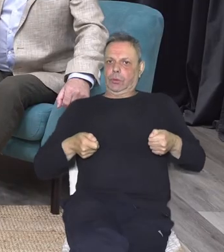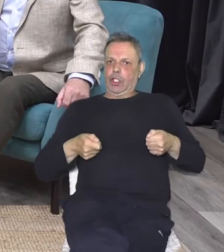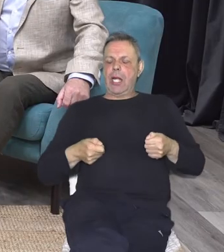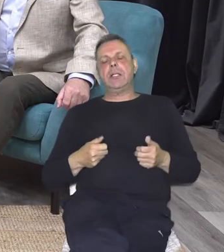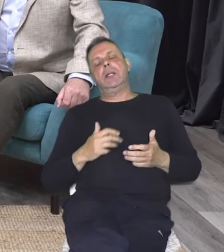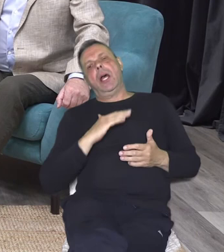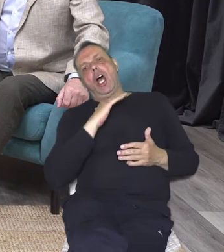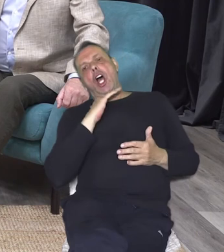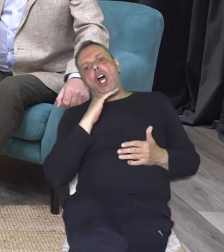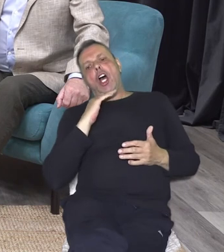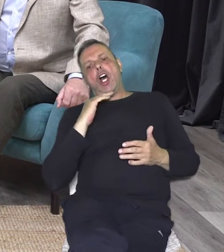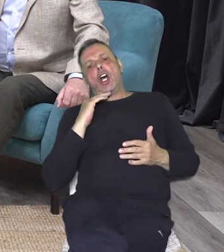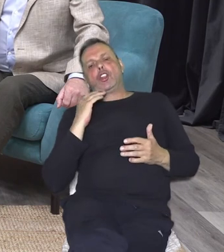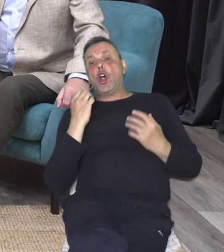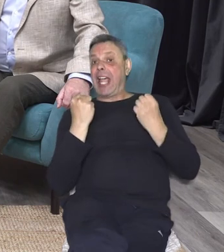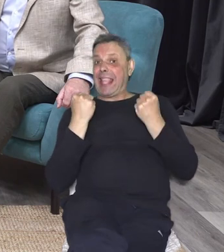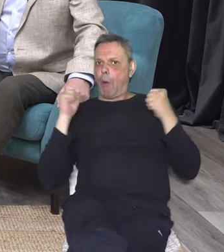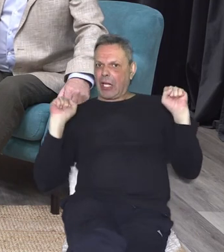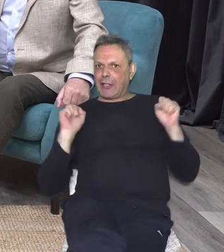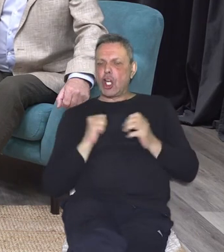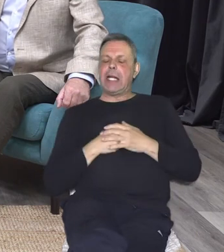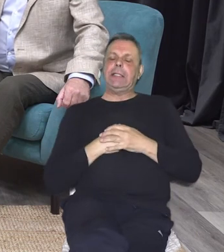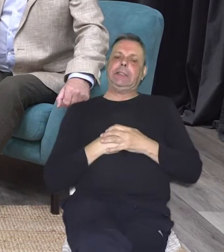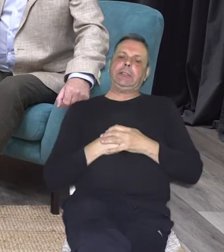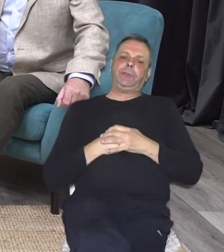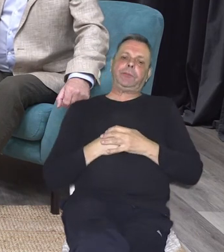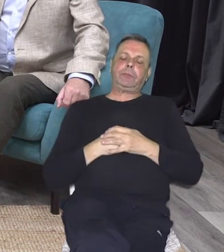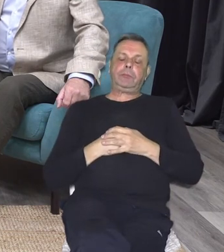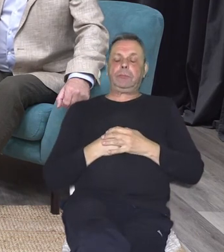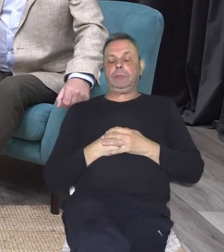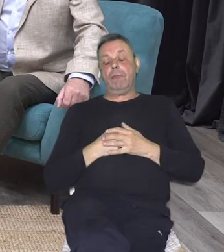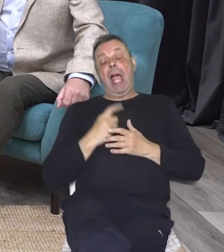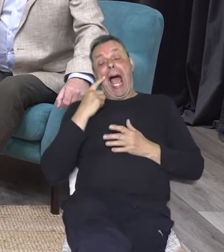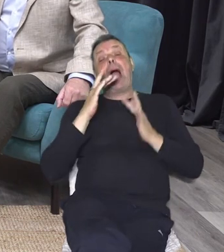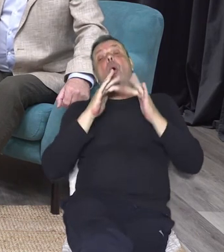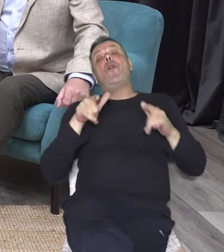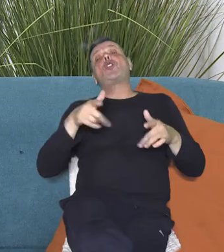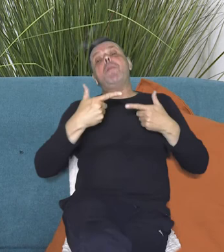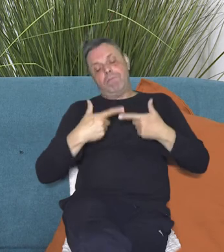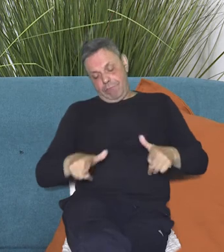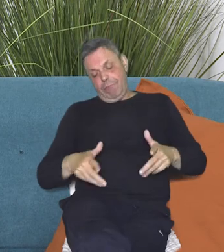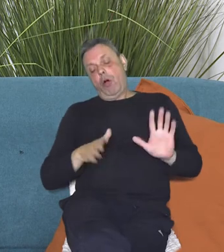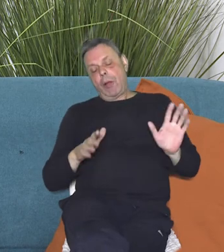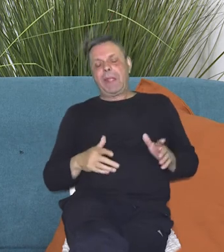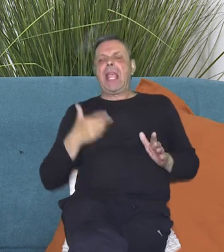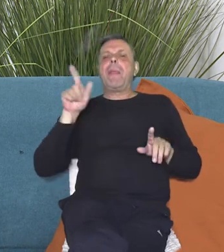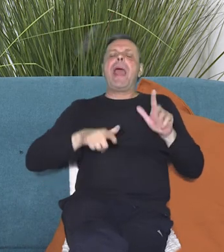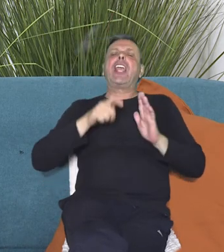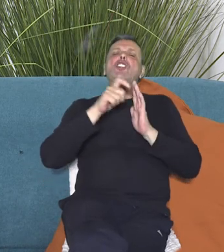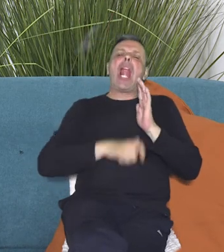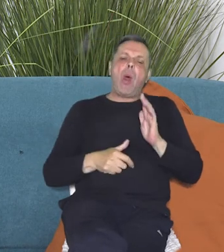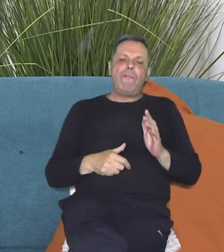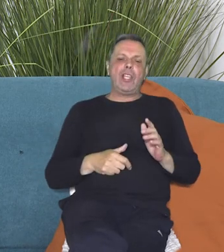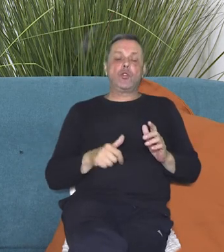suzdržan, dosta, ajmo reći, demokratičan, ako to uopće dvor može biti. recimo neki